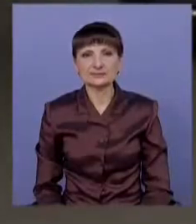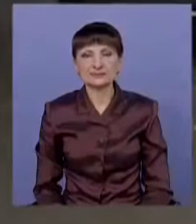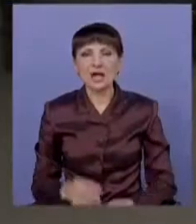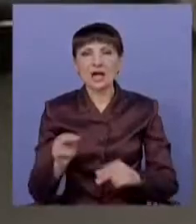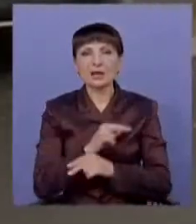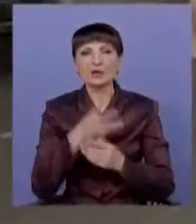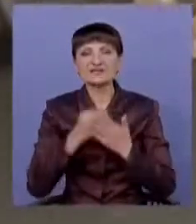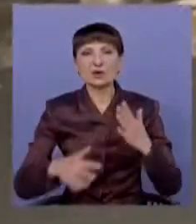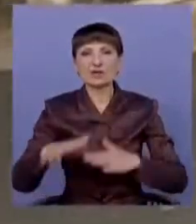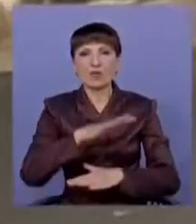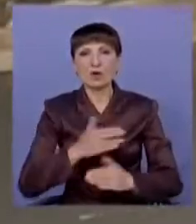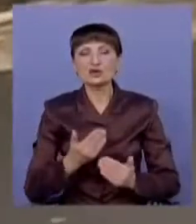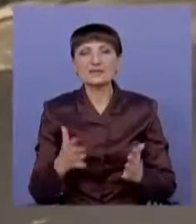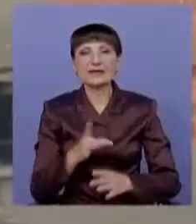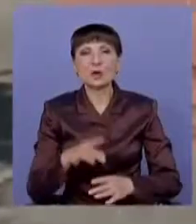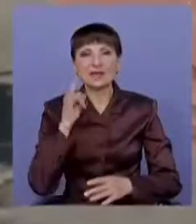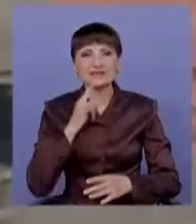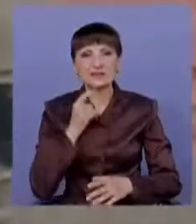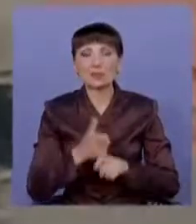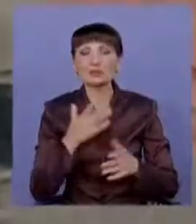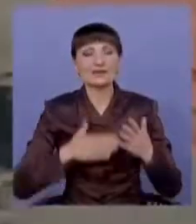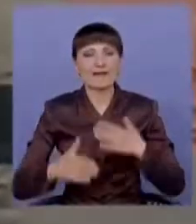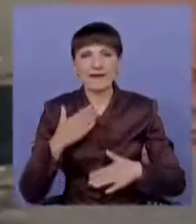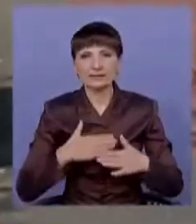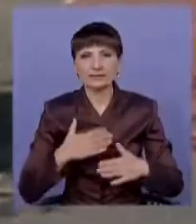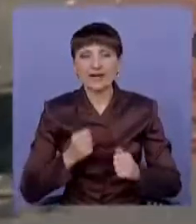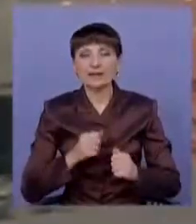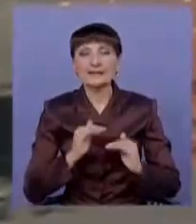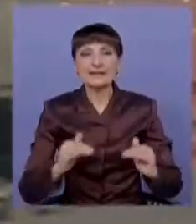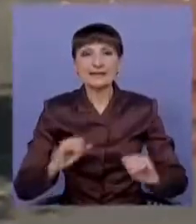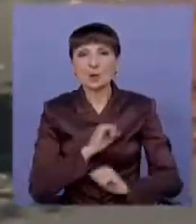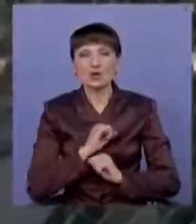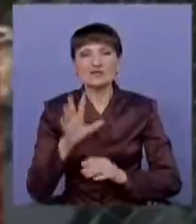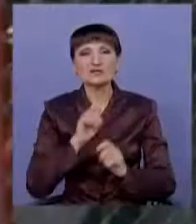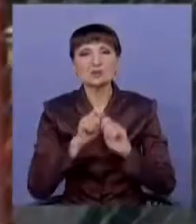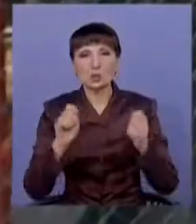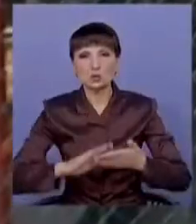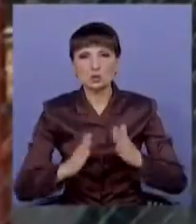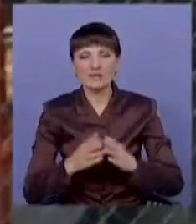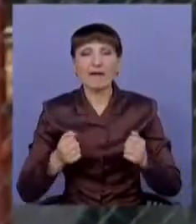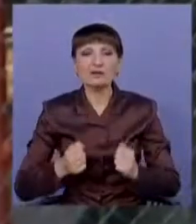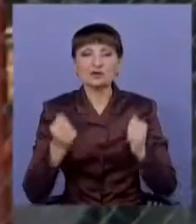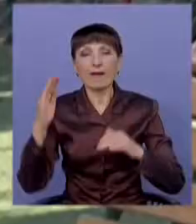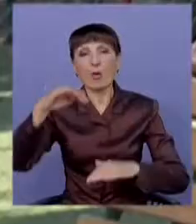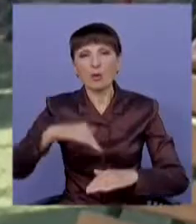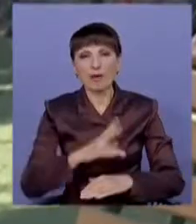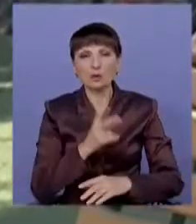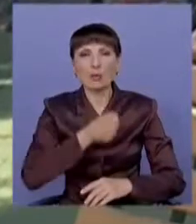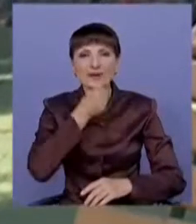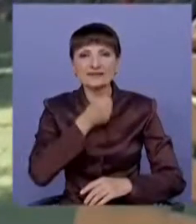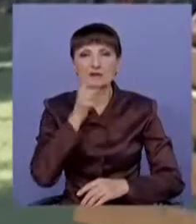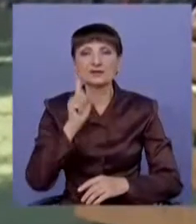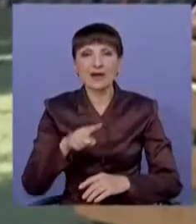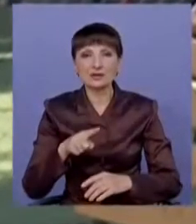Ремонту своего двора жители микрорайона Казахфильм были очень рады. Ведь для досуга детей создали все условия. Качели, горки, а для тех, кто постарше, и